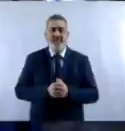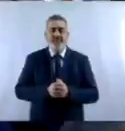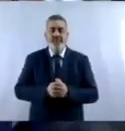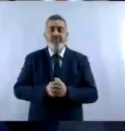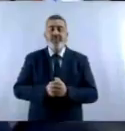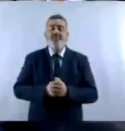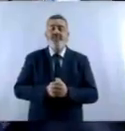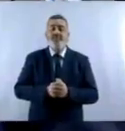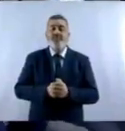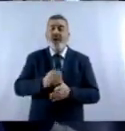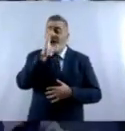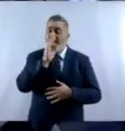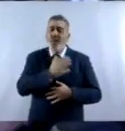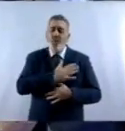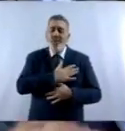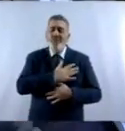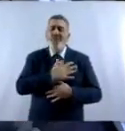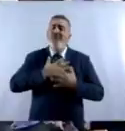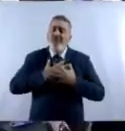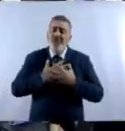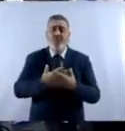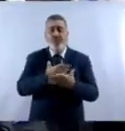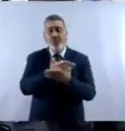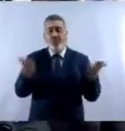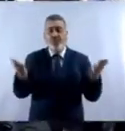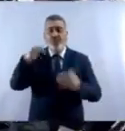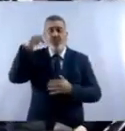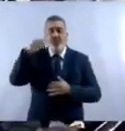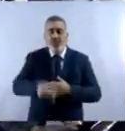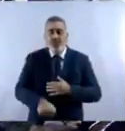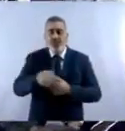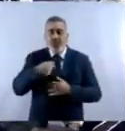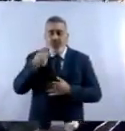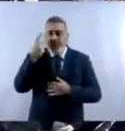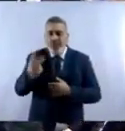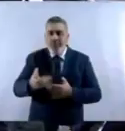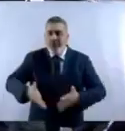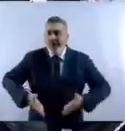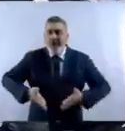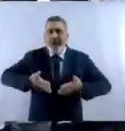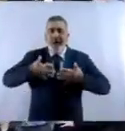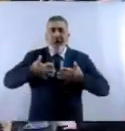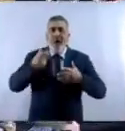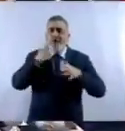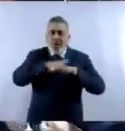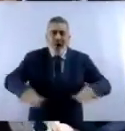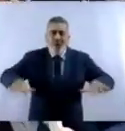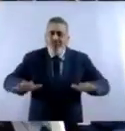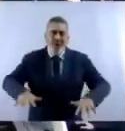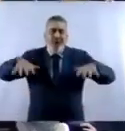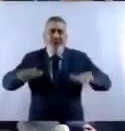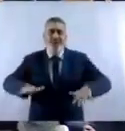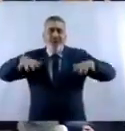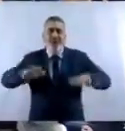Σας ευχαριστώ από καρδιάς. Σήμερα πραγματικά ξεσηκώσατε τον κάμπο.